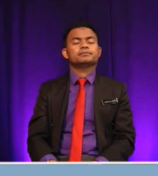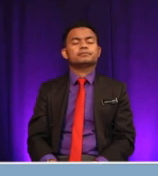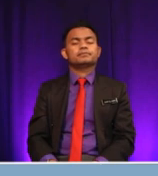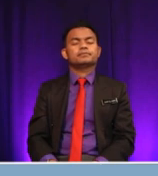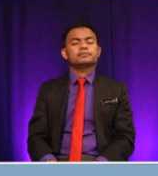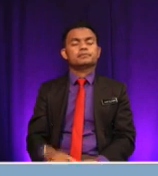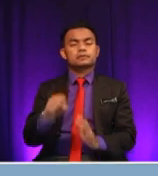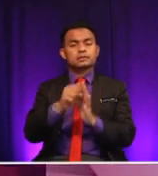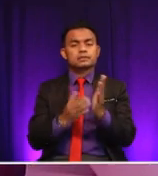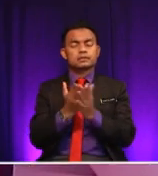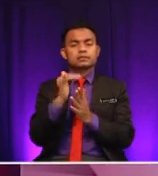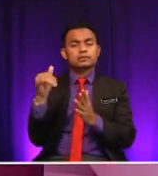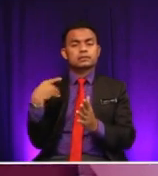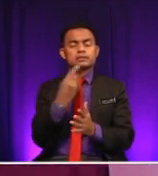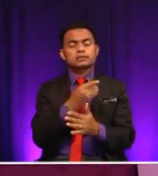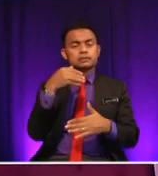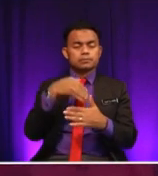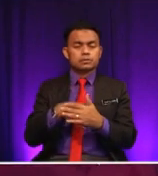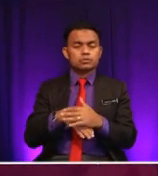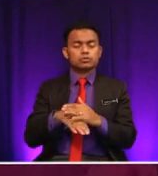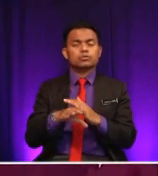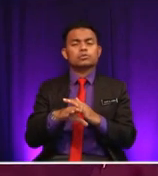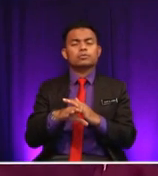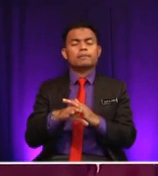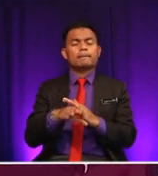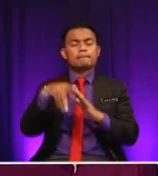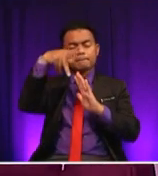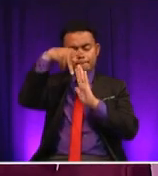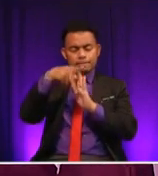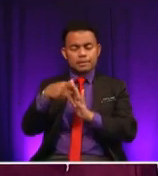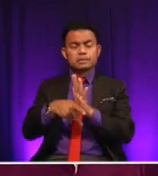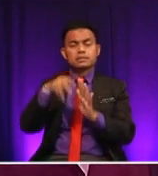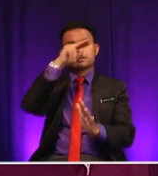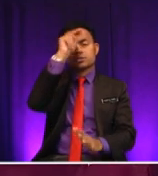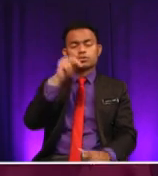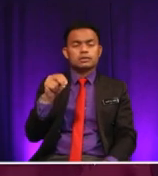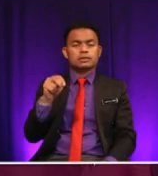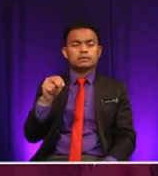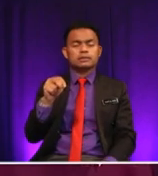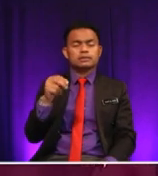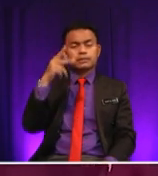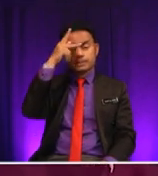seterusnya kita pergi kepada persoalan sebab tema dan persoalan ini dia saling berhubung